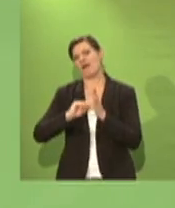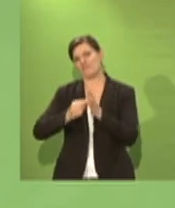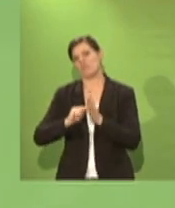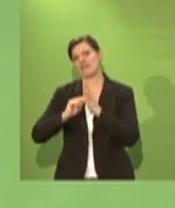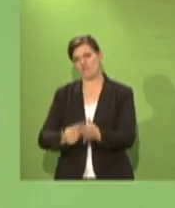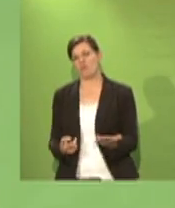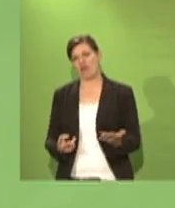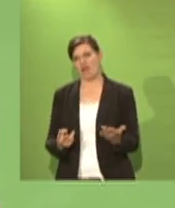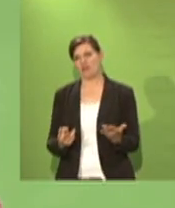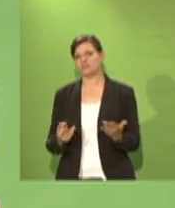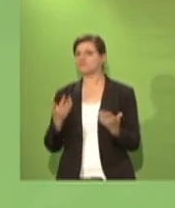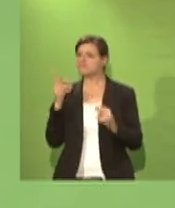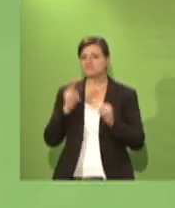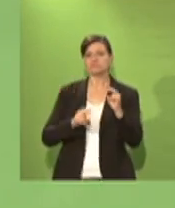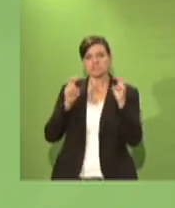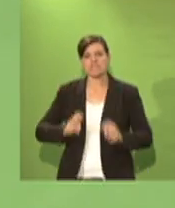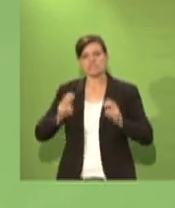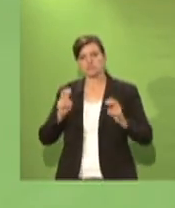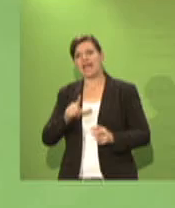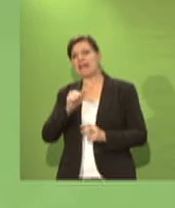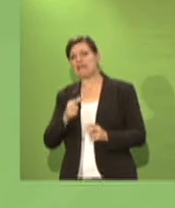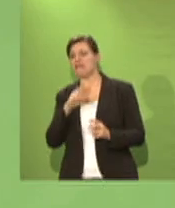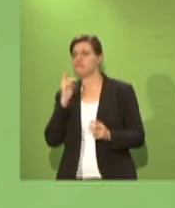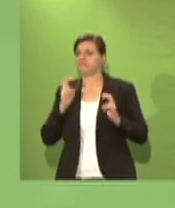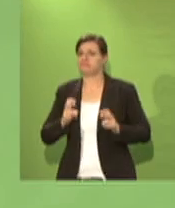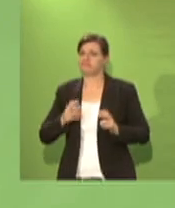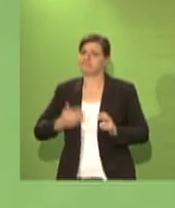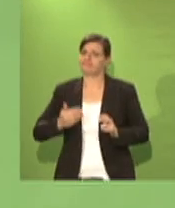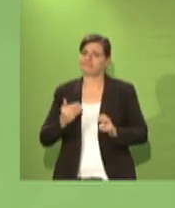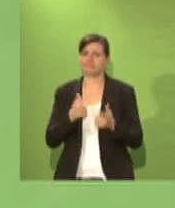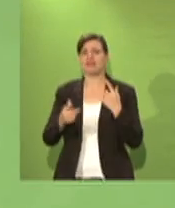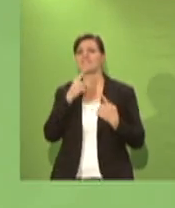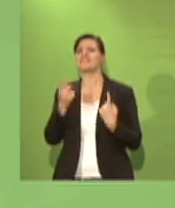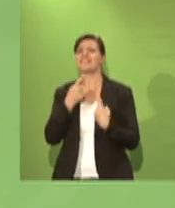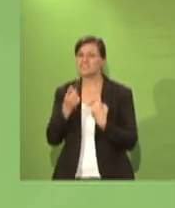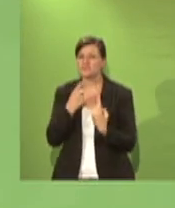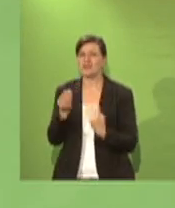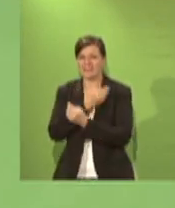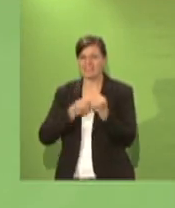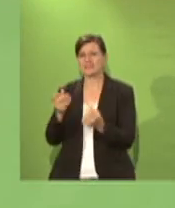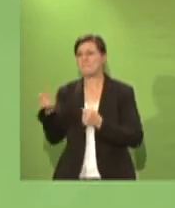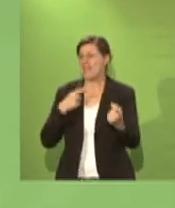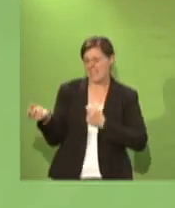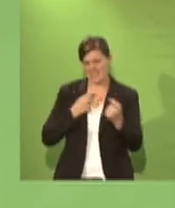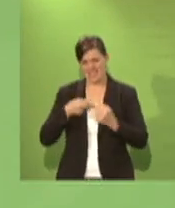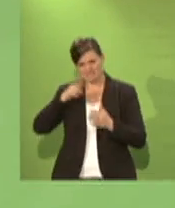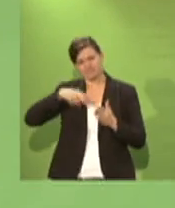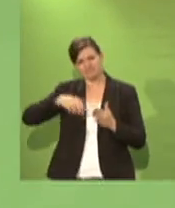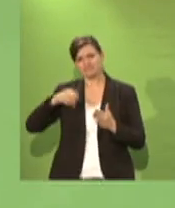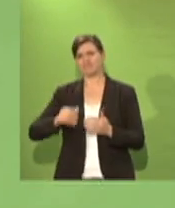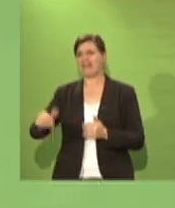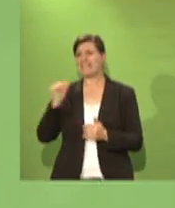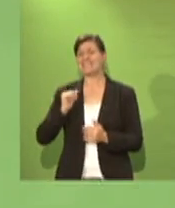die Land-in-Sicht-Tagung, es gab viele Sitzungen der LAG zu dem Thema, es gab viele Gespräche, unglaublich viele Mails, es gab gestern Abend nochmal